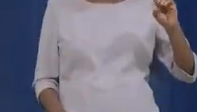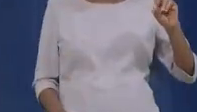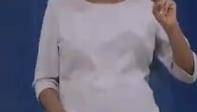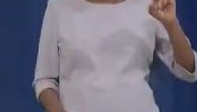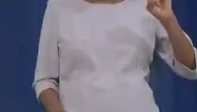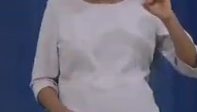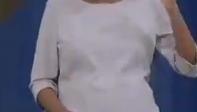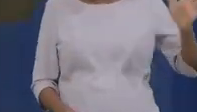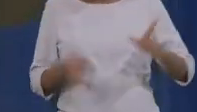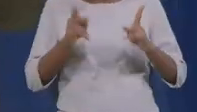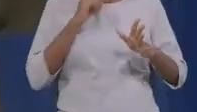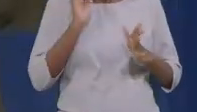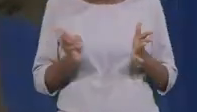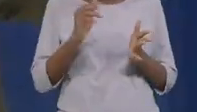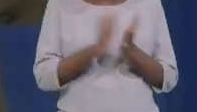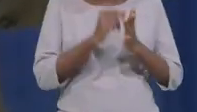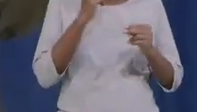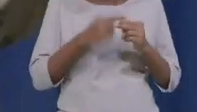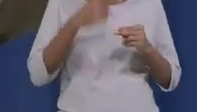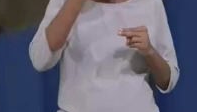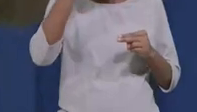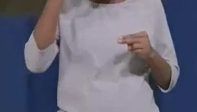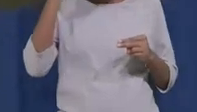pas continué à utiliser ce nom-là.